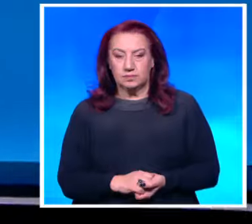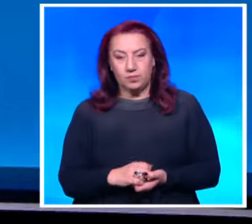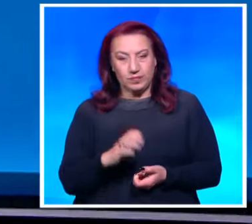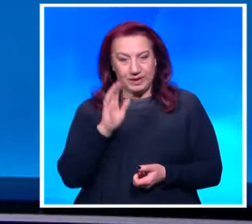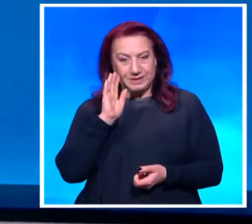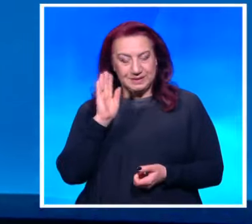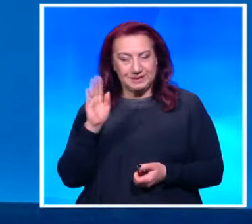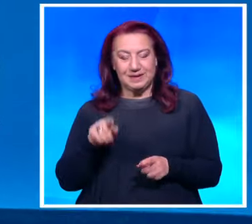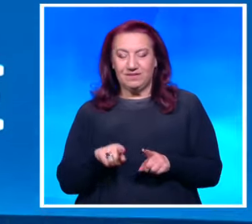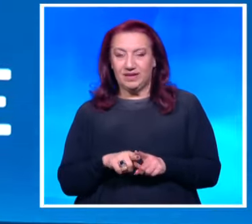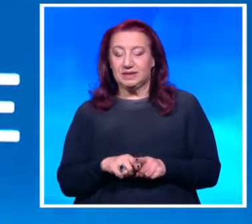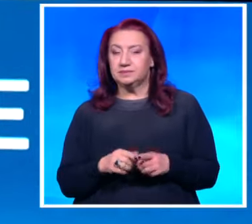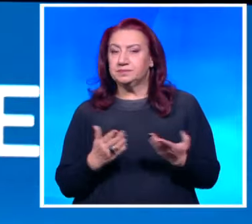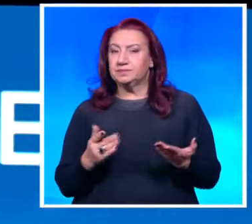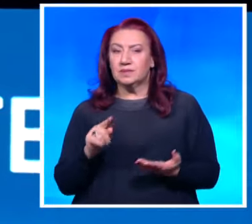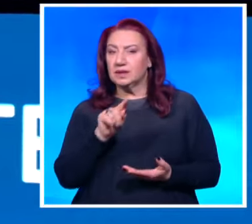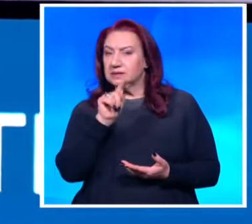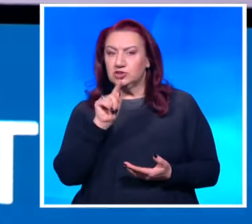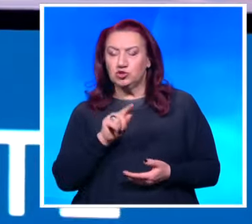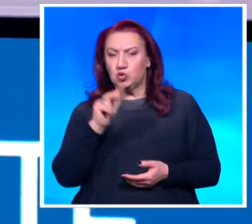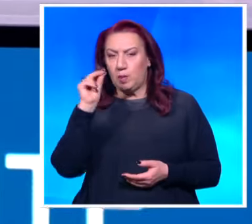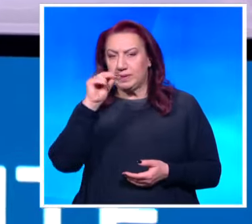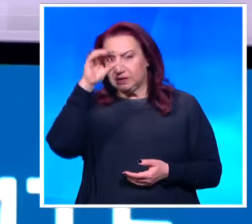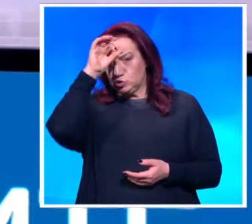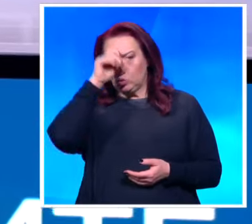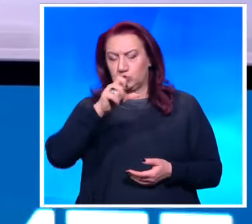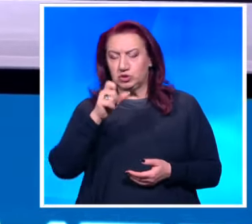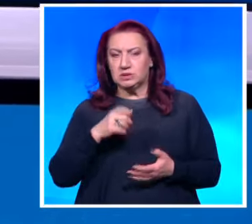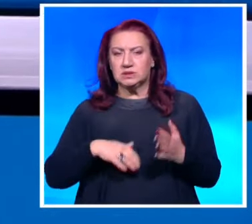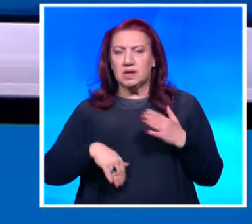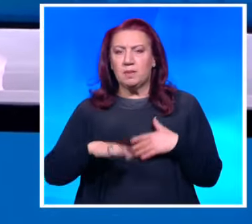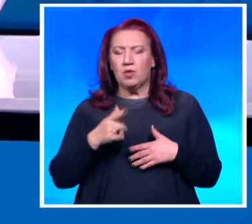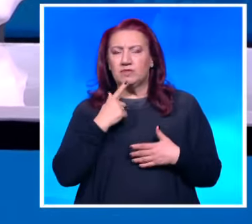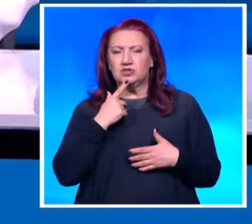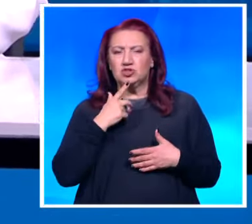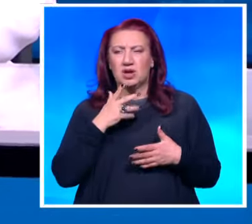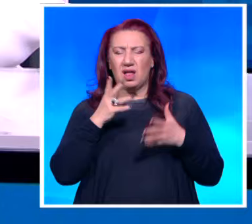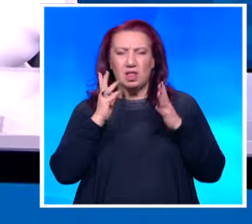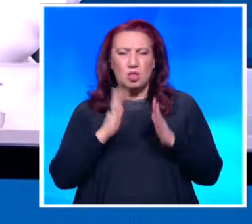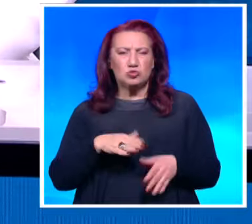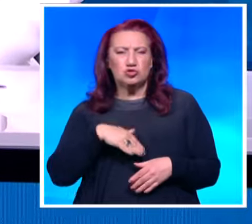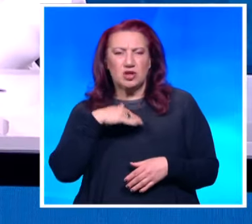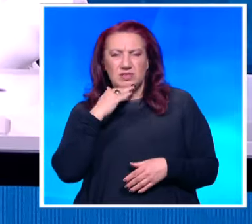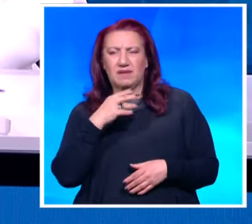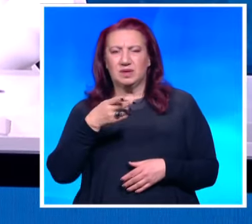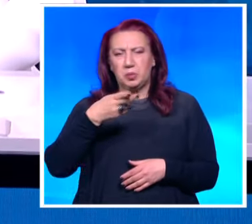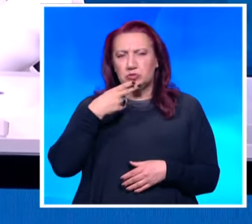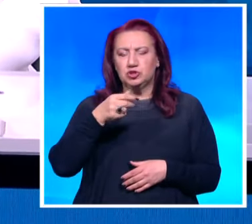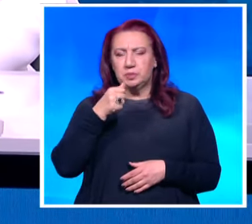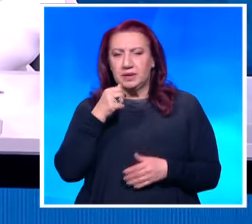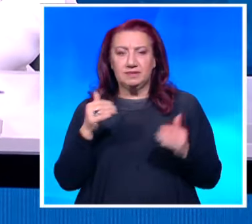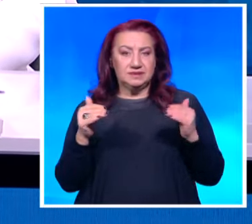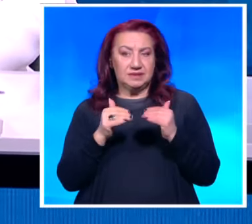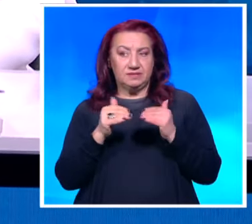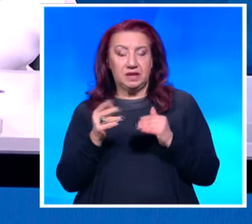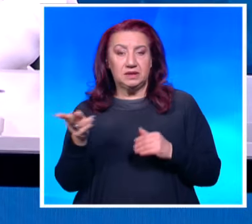Здравейте отново. Защо българските ученици имат повече вредни навици в сравнение с връстниците си в други държави? Връщаме